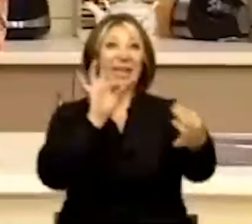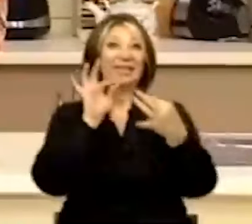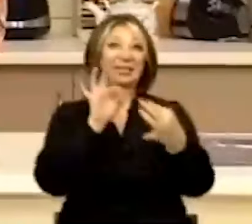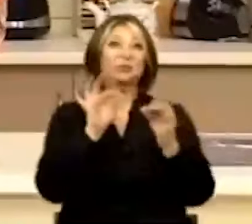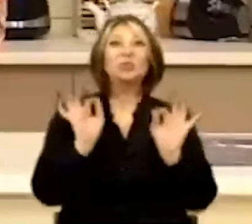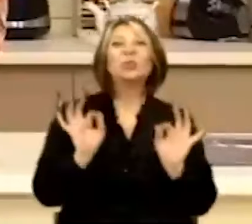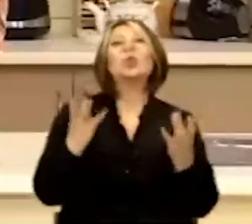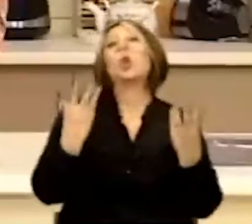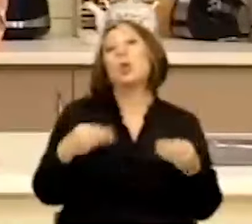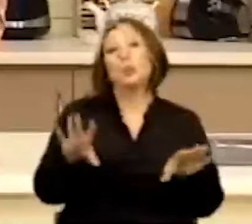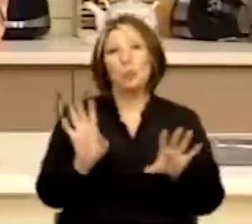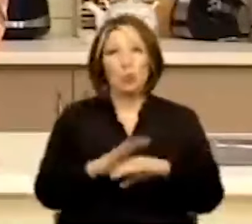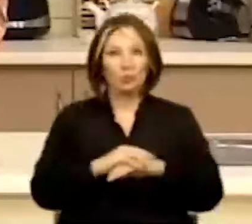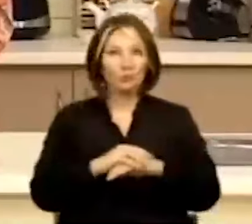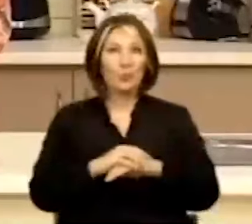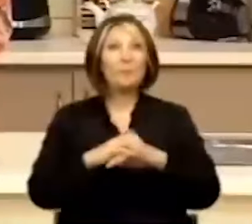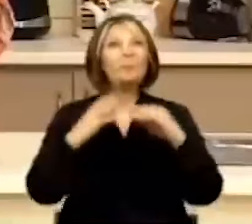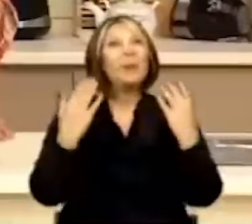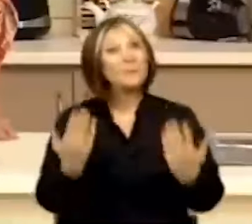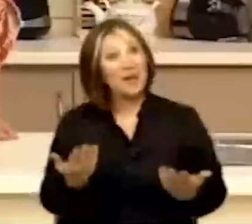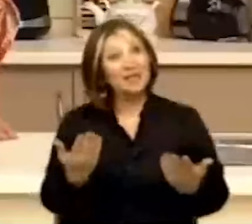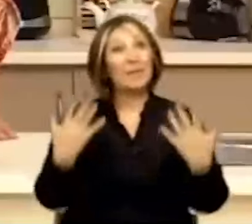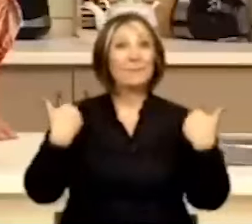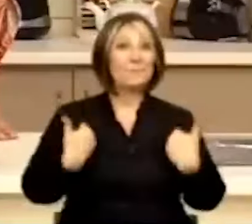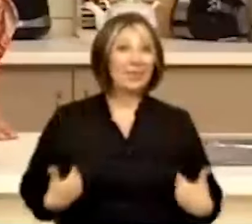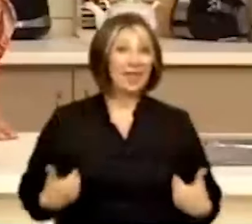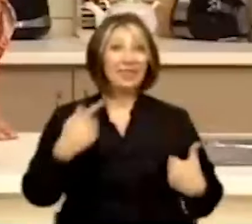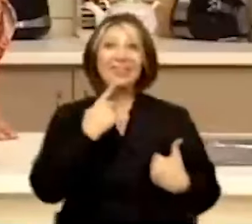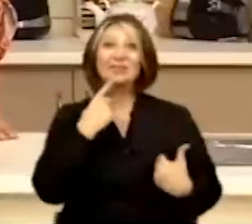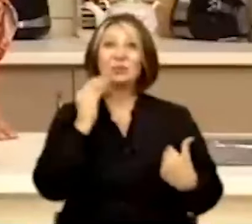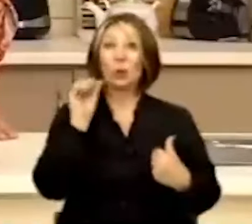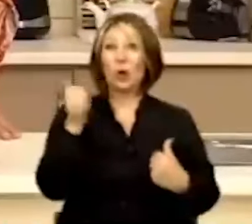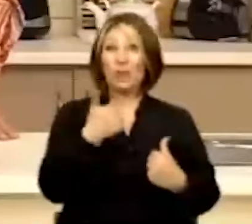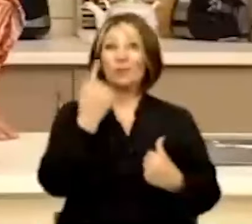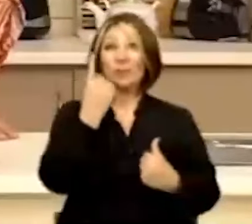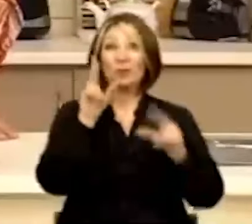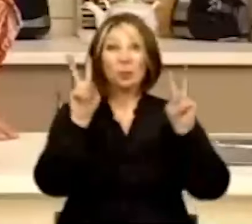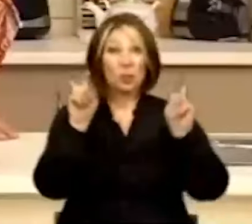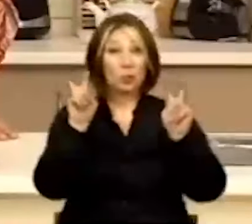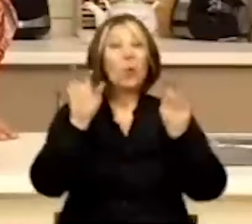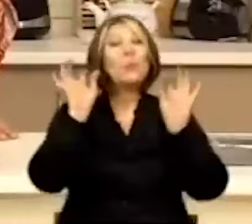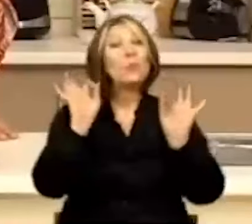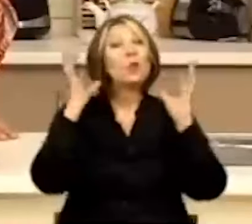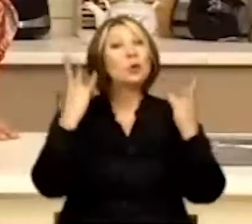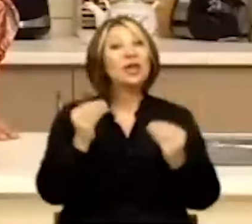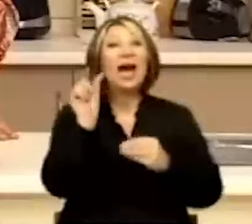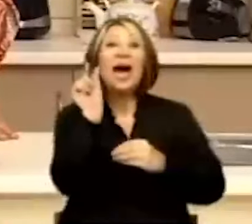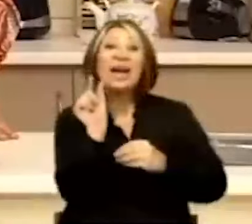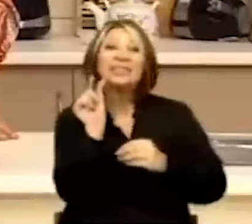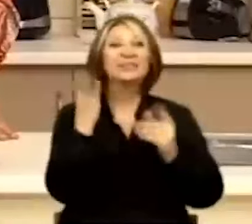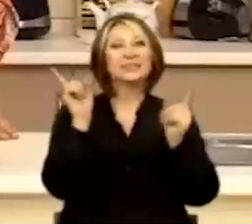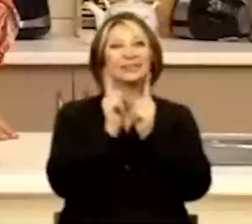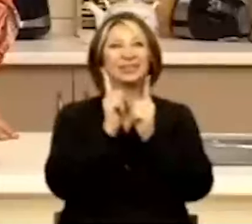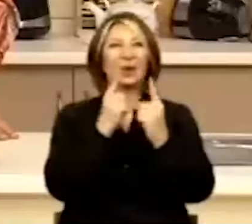da mümkün olmuyor Zahideciğim. Madem beden dili bu kadar önemli bir konu o zaman mümkün olduğunca az da